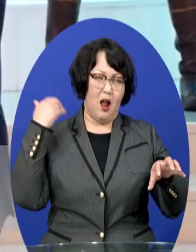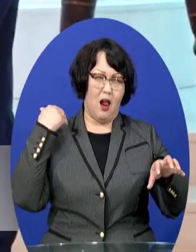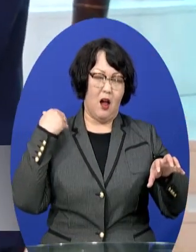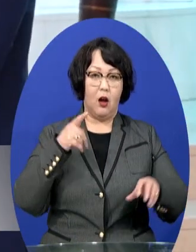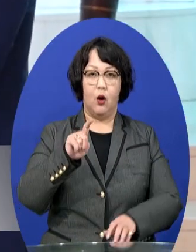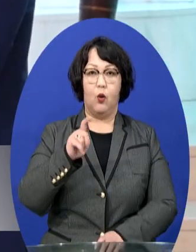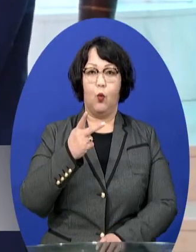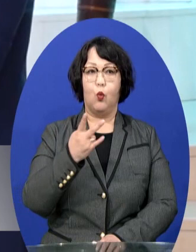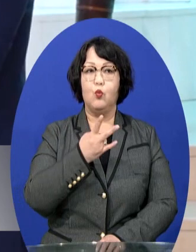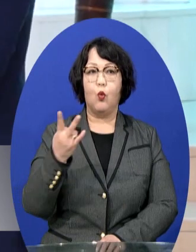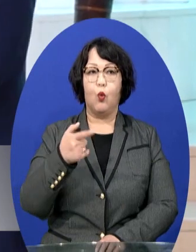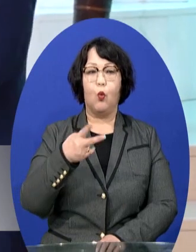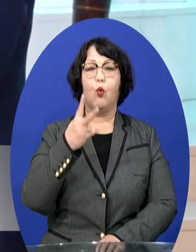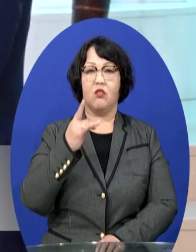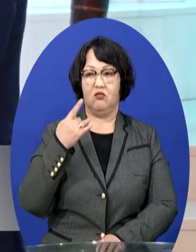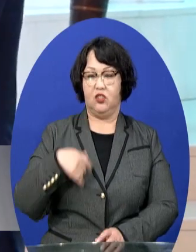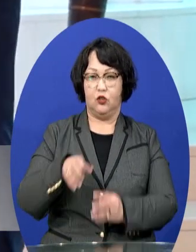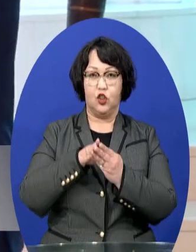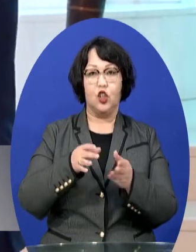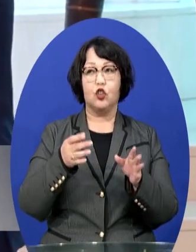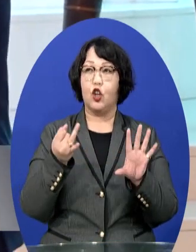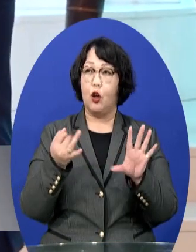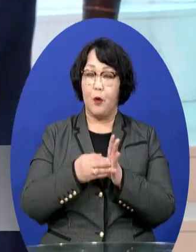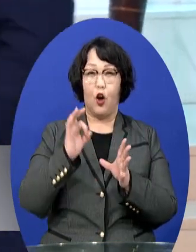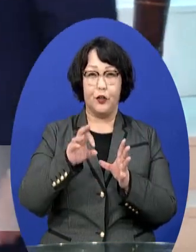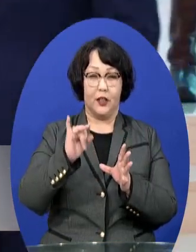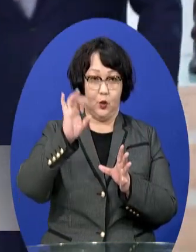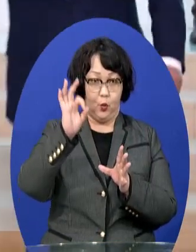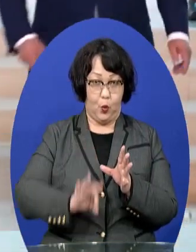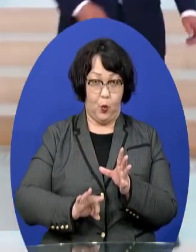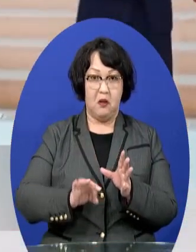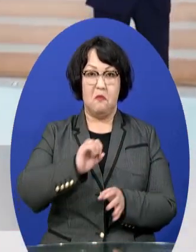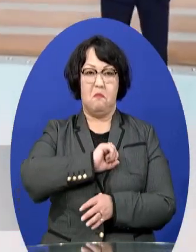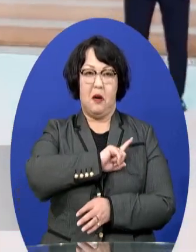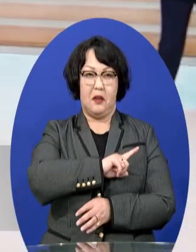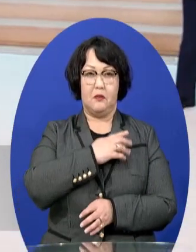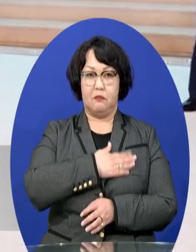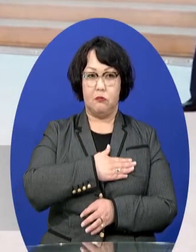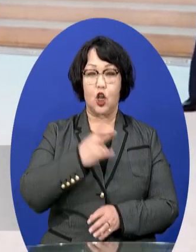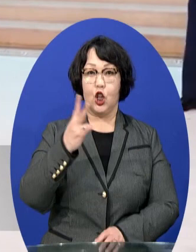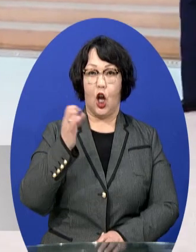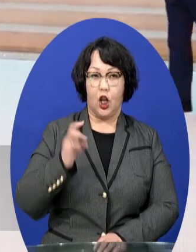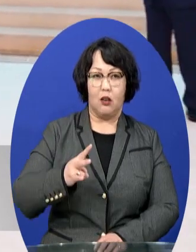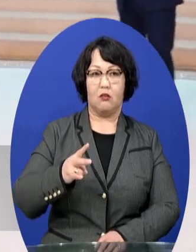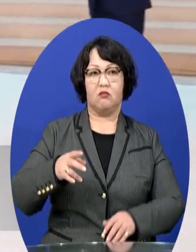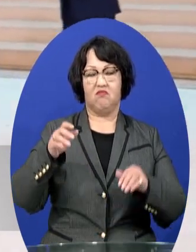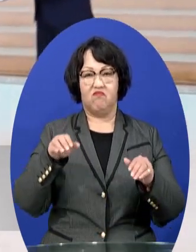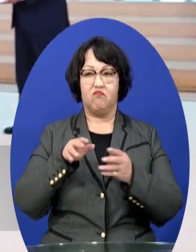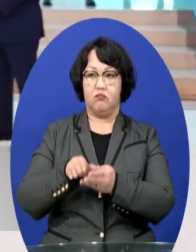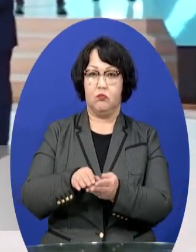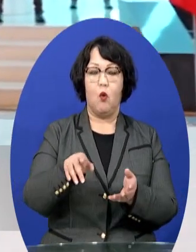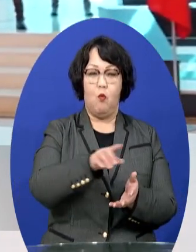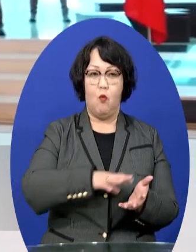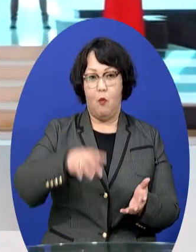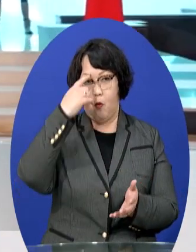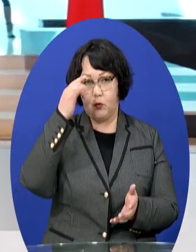хүннүү гүрэнд хамаарах 7000 гаруй булш олдсны ихэнх нь гол төлөв язгууртан экстэцийн булш манай улсын нутгийн дэвсгэрт байна. За энэ нь Монгол